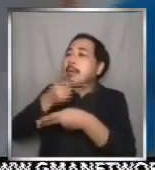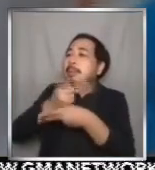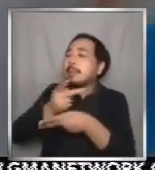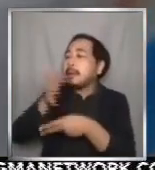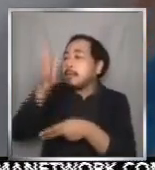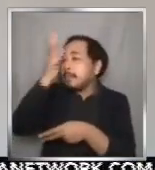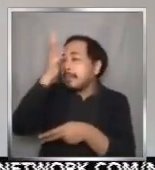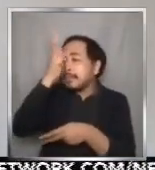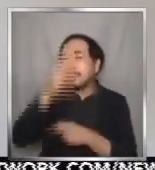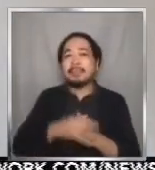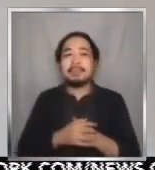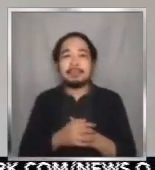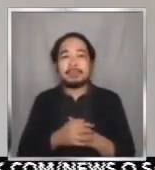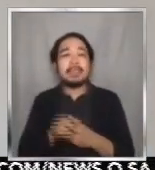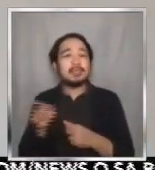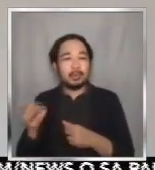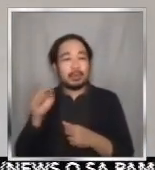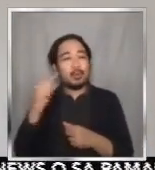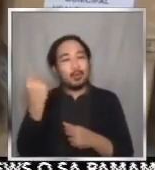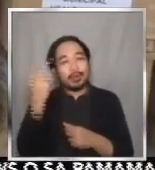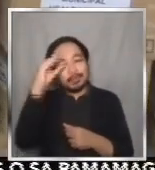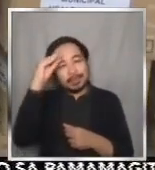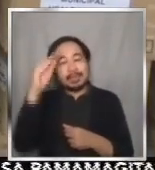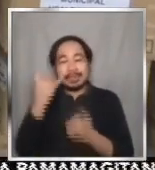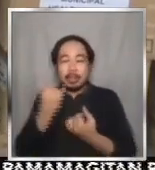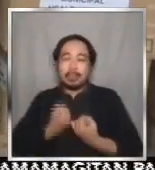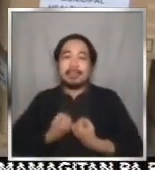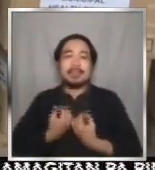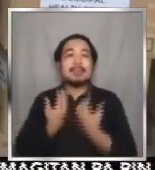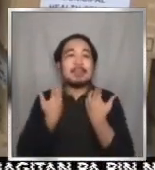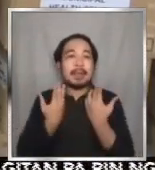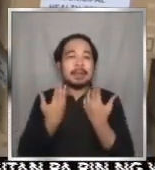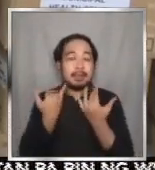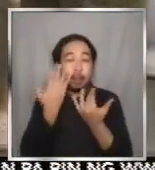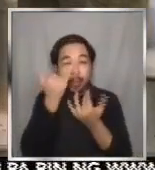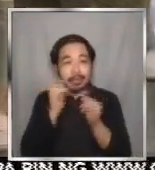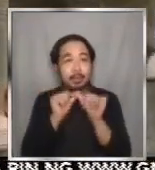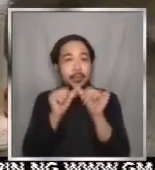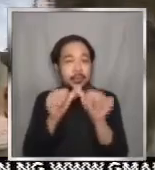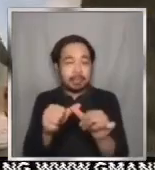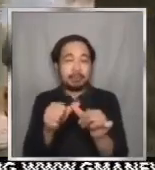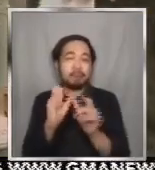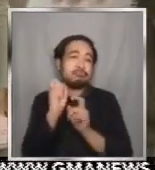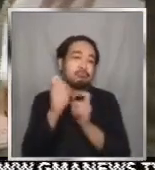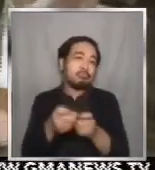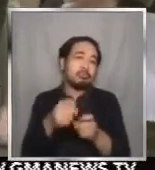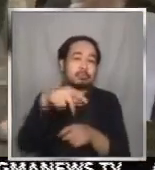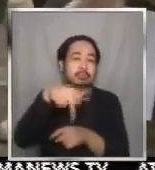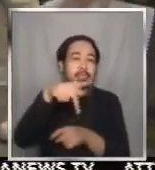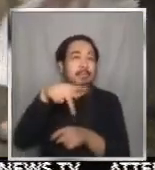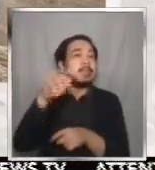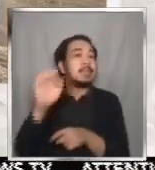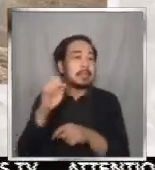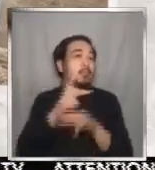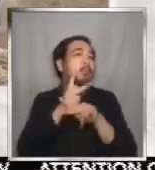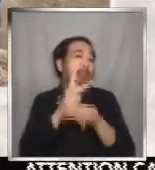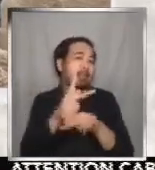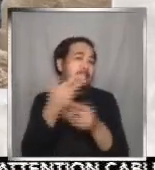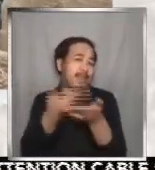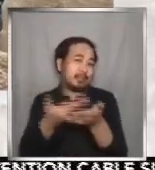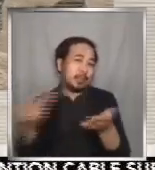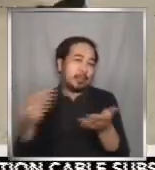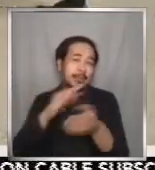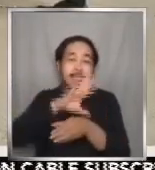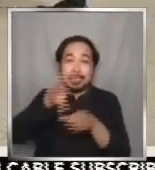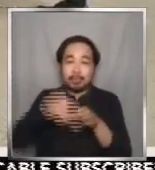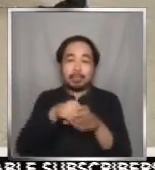Isa si Brent sa ating inspirasyon, kaya patuloy tayong namimigay ng protective supplies, kabilang na ang ospital ng